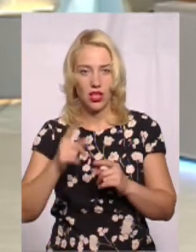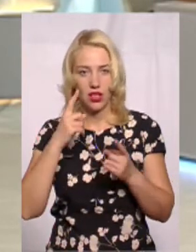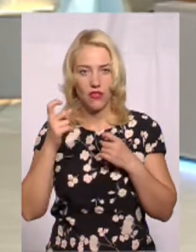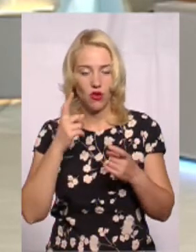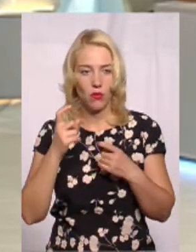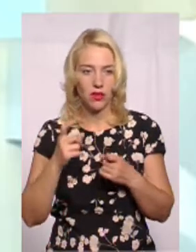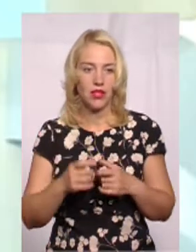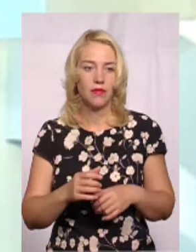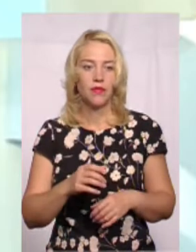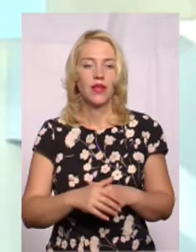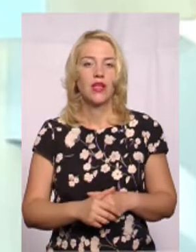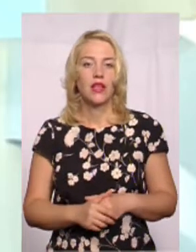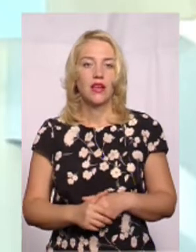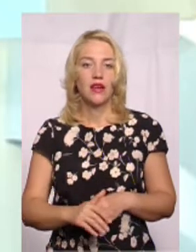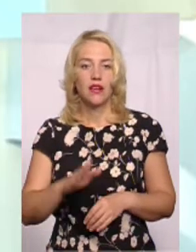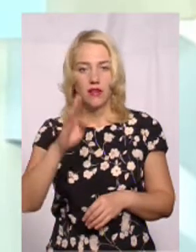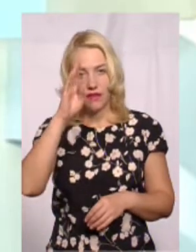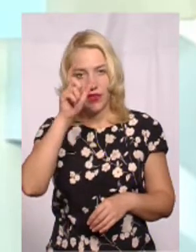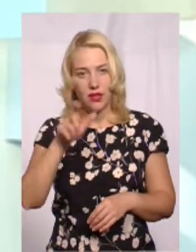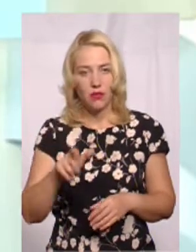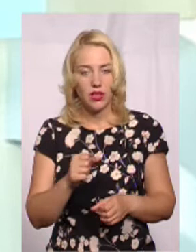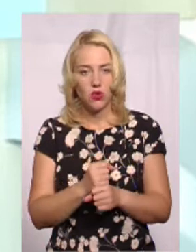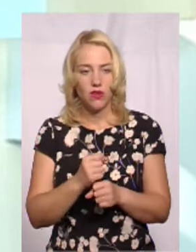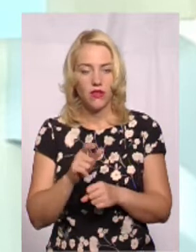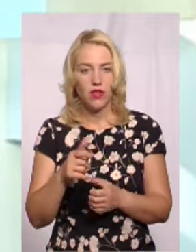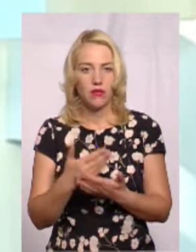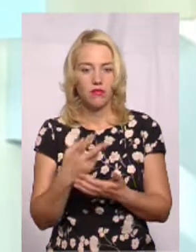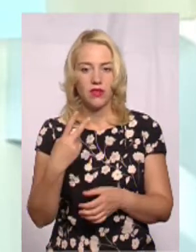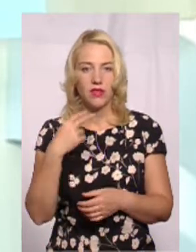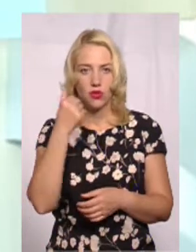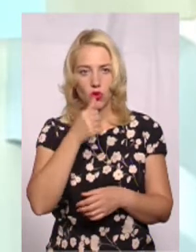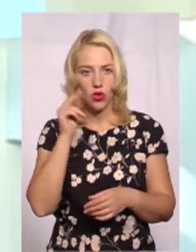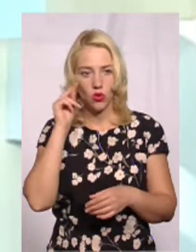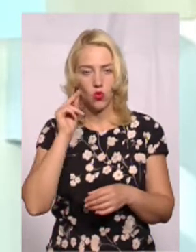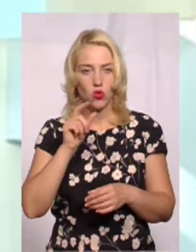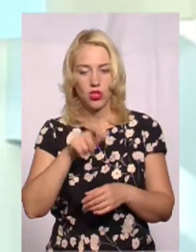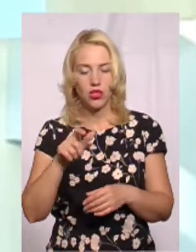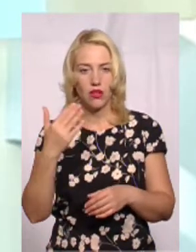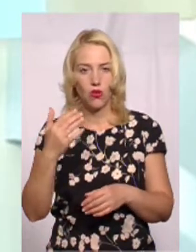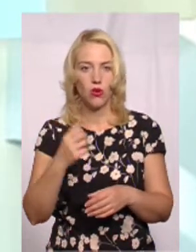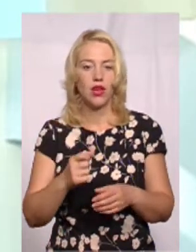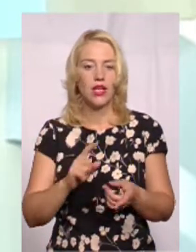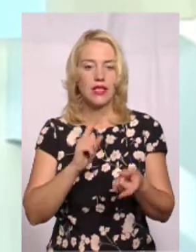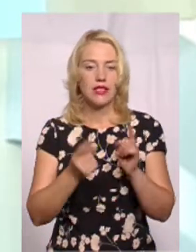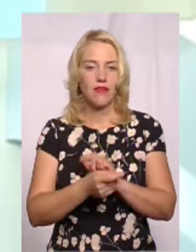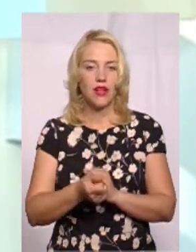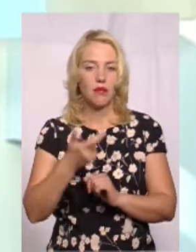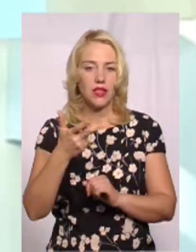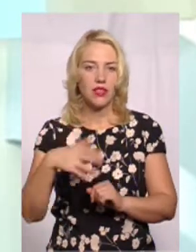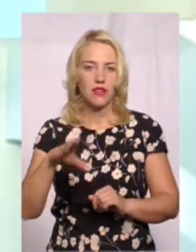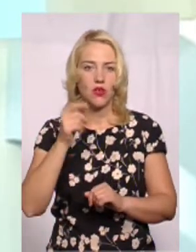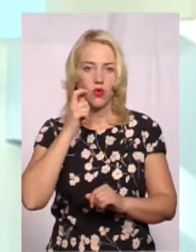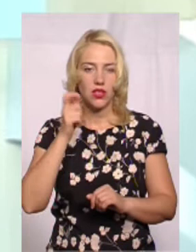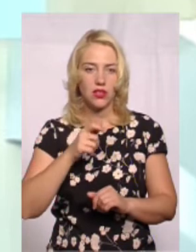Сергій Вапнічний, так. Він там працював порядку 20 років, його учні теж ставали призерами всеукраїнських